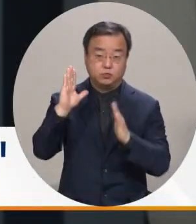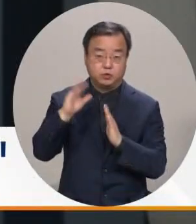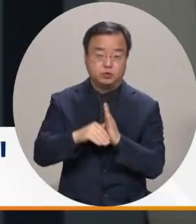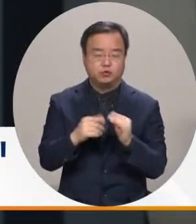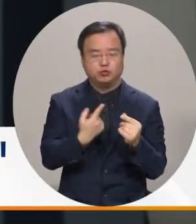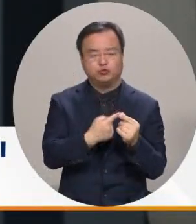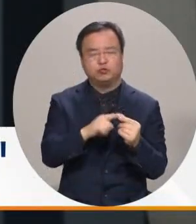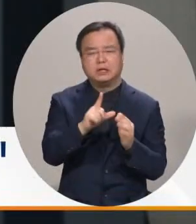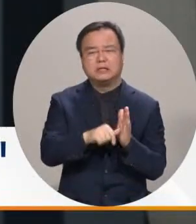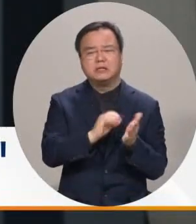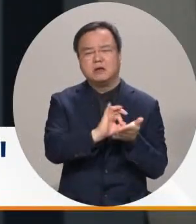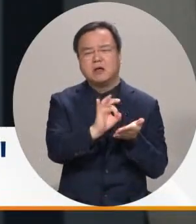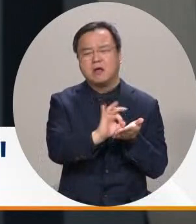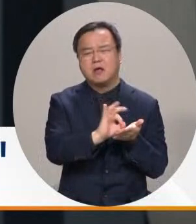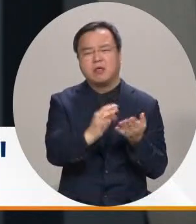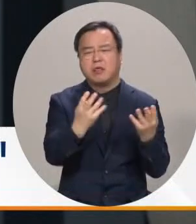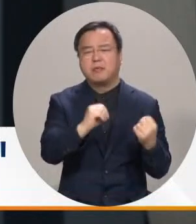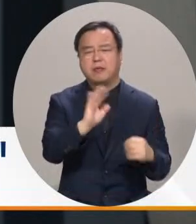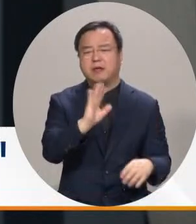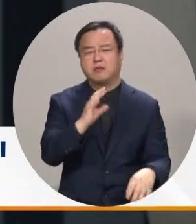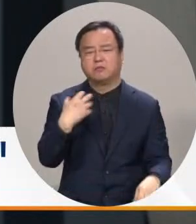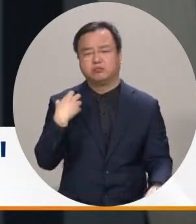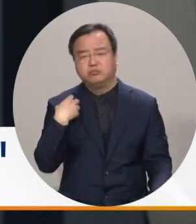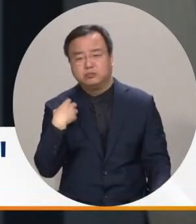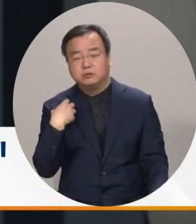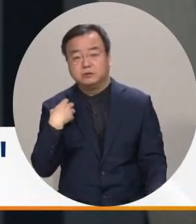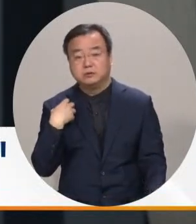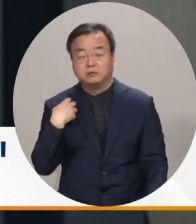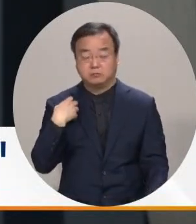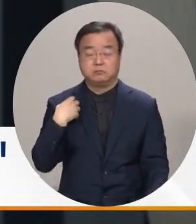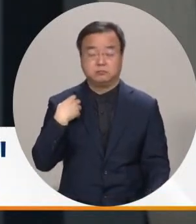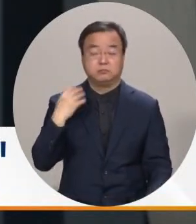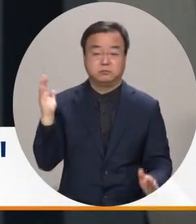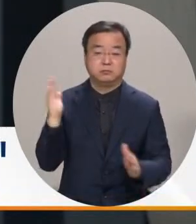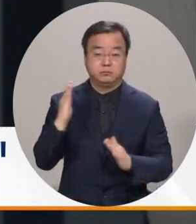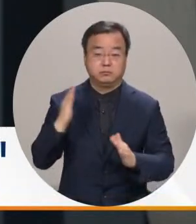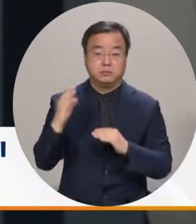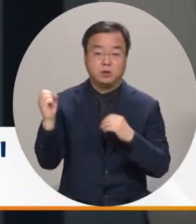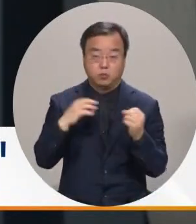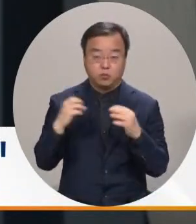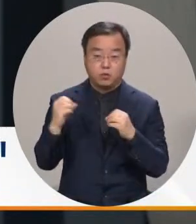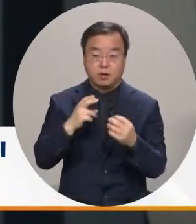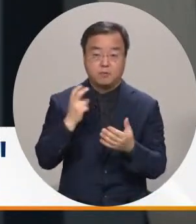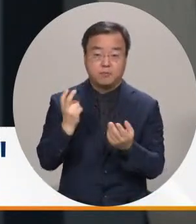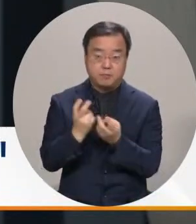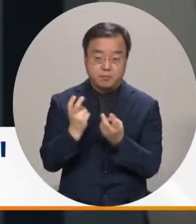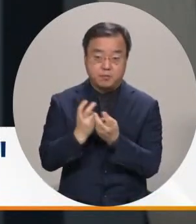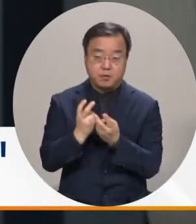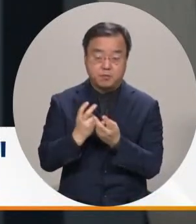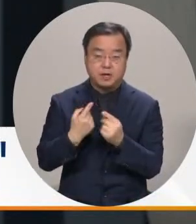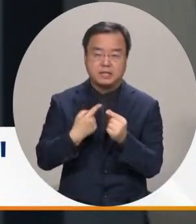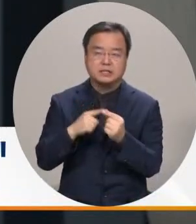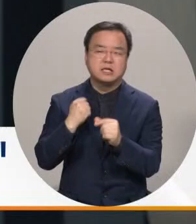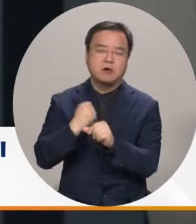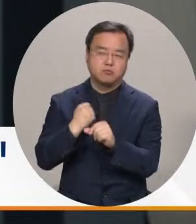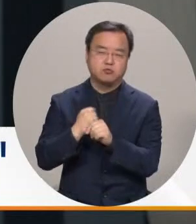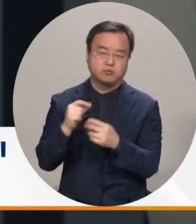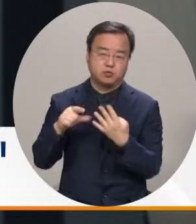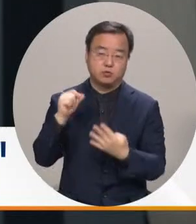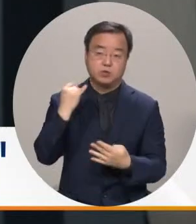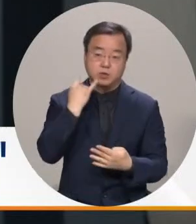많은 시간을 들이기가 좀 힘들어 예 이런 친구들 같은 경우는 화법과 장문을 선택하는 것이 좋고요 또 시험